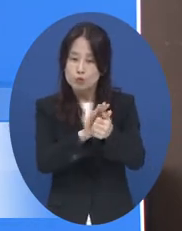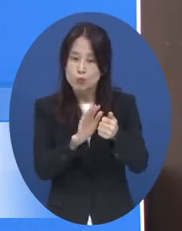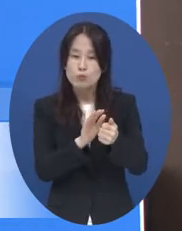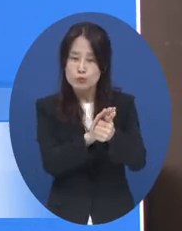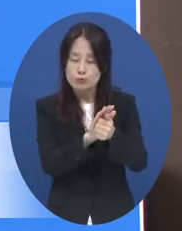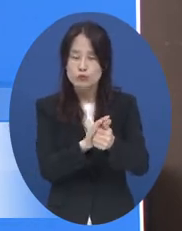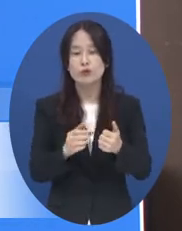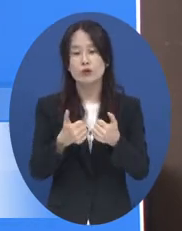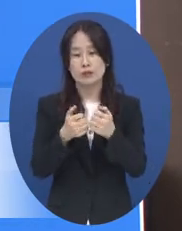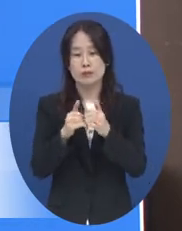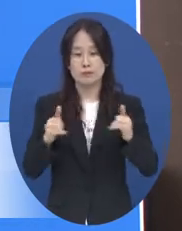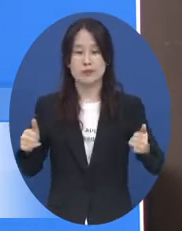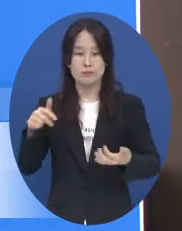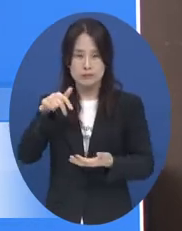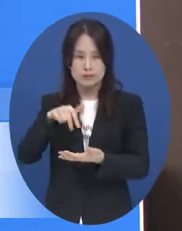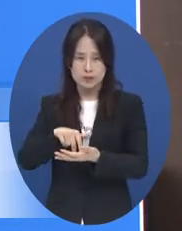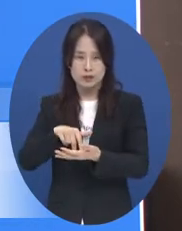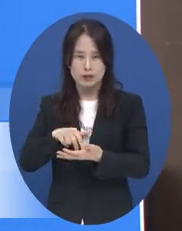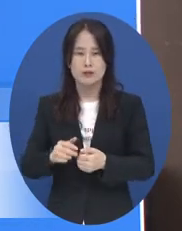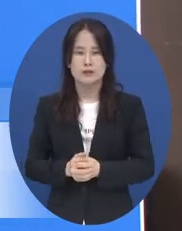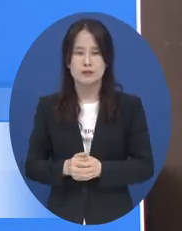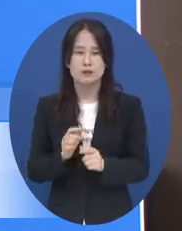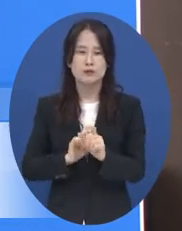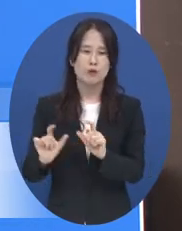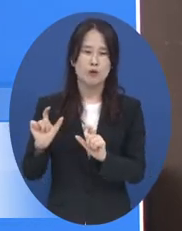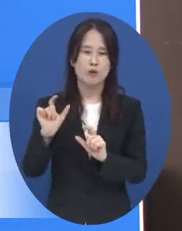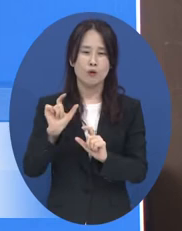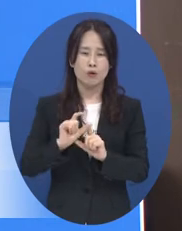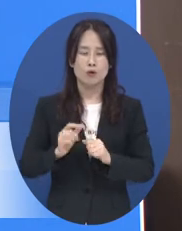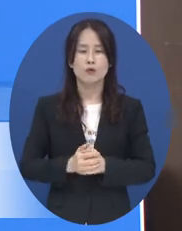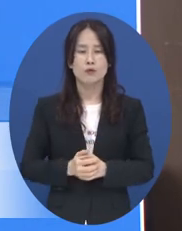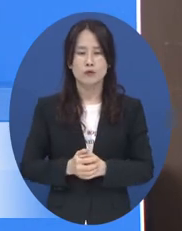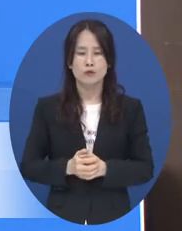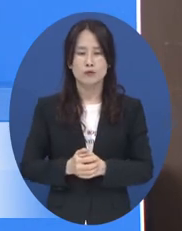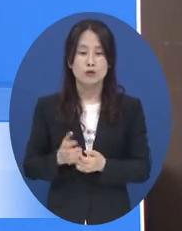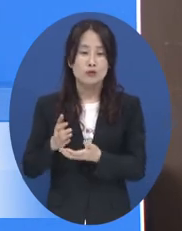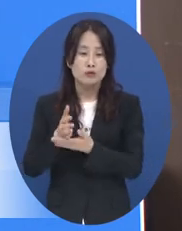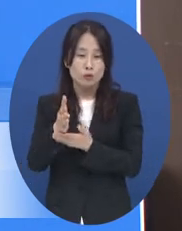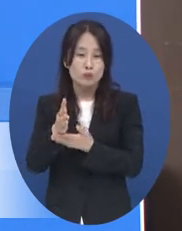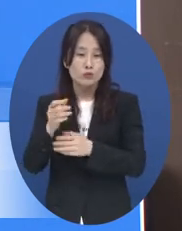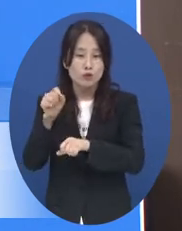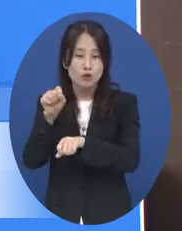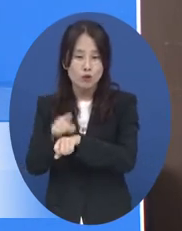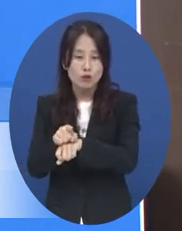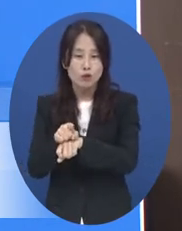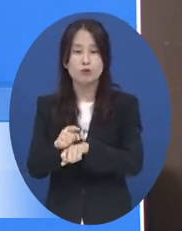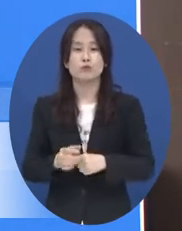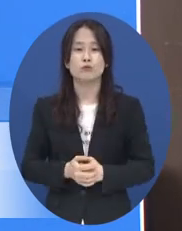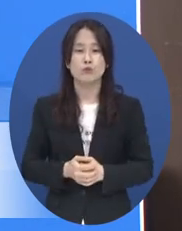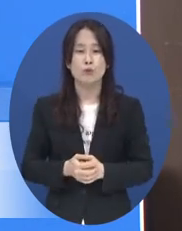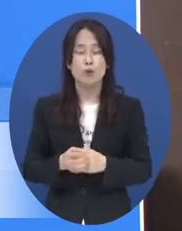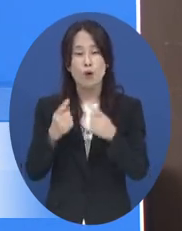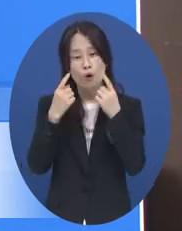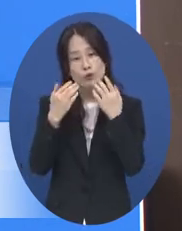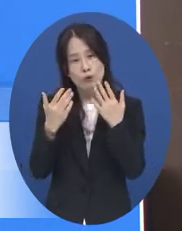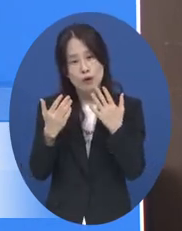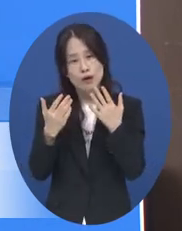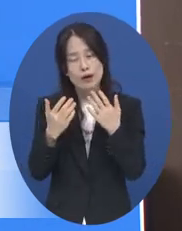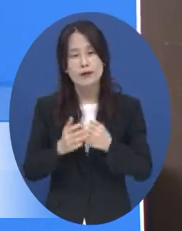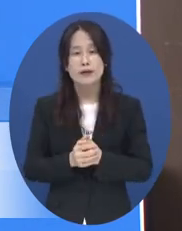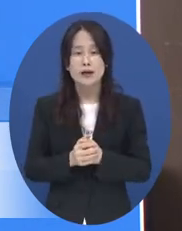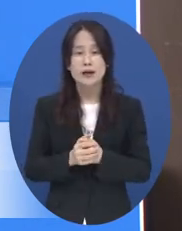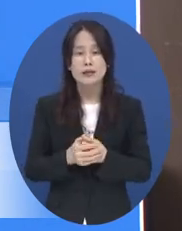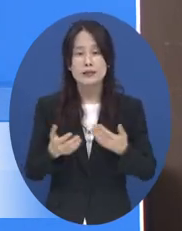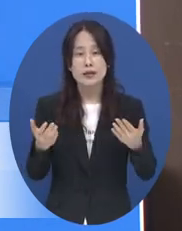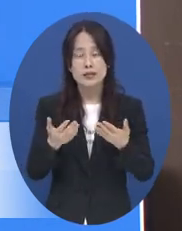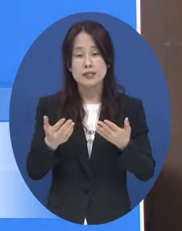3당 서비스 제공하는 3 강사로서 정말 더독 정 전문성과 뭐 정화가 안